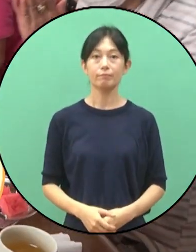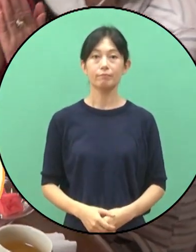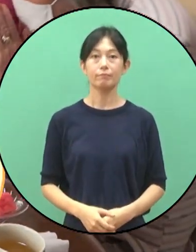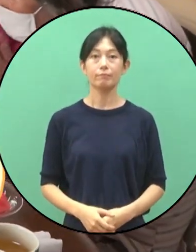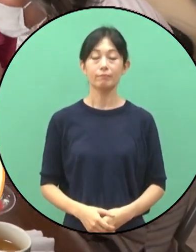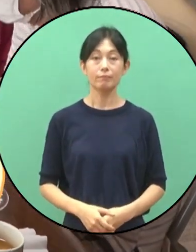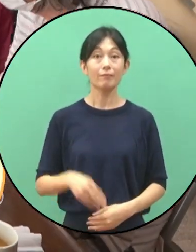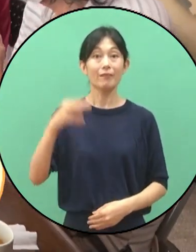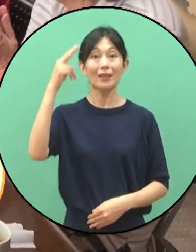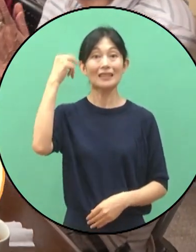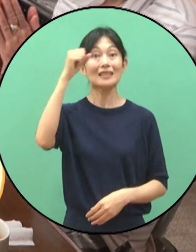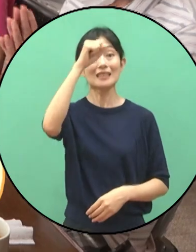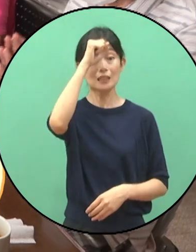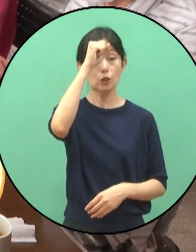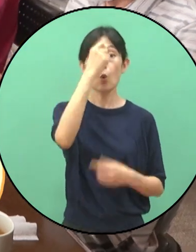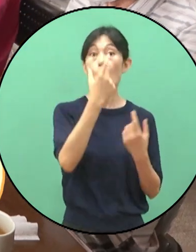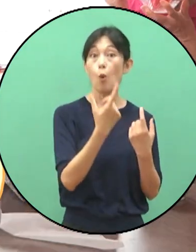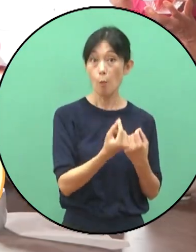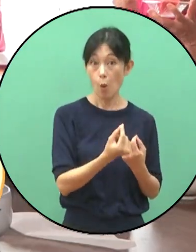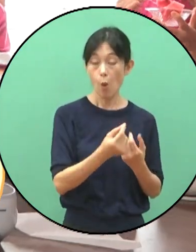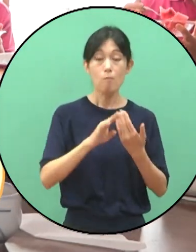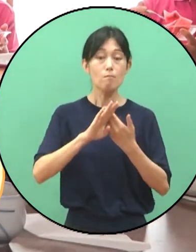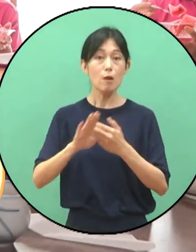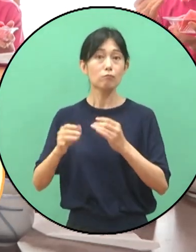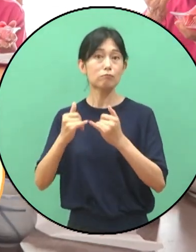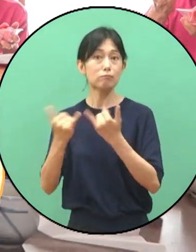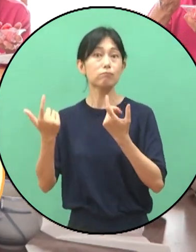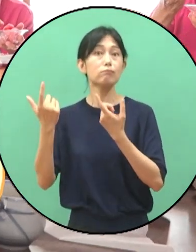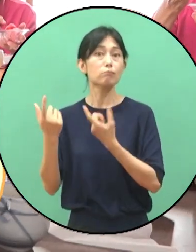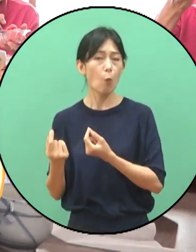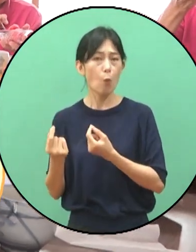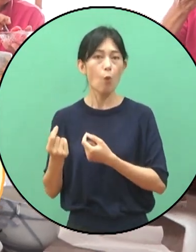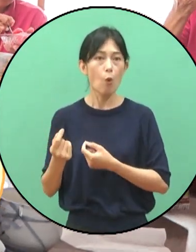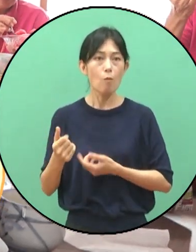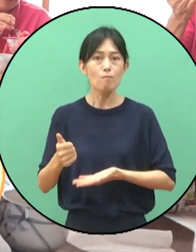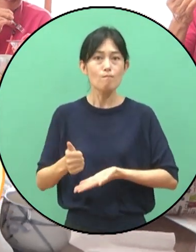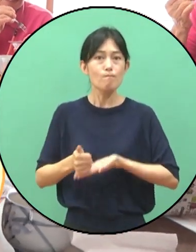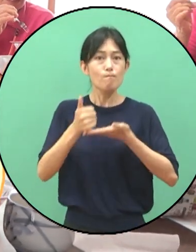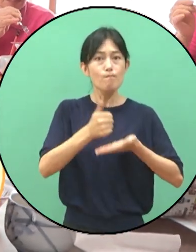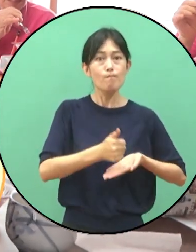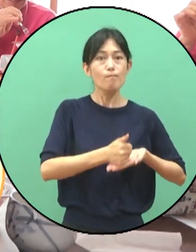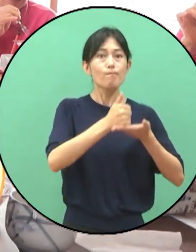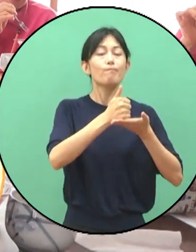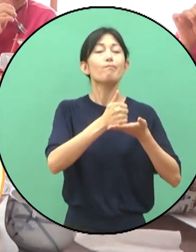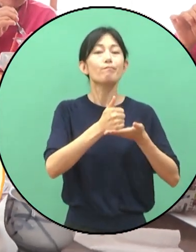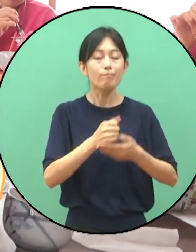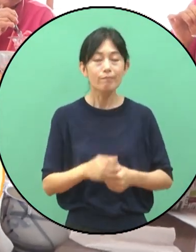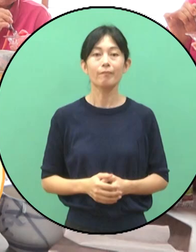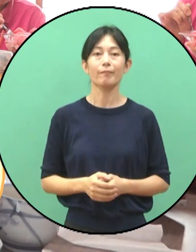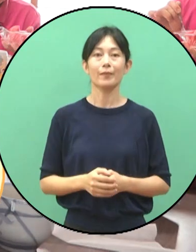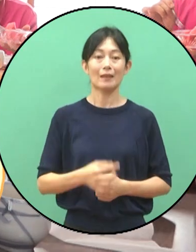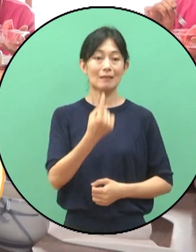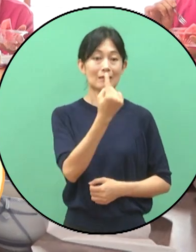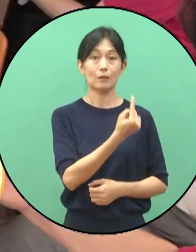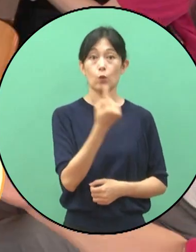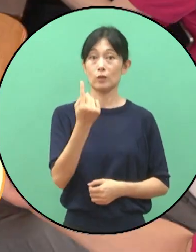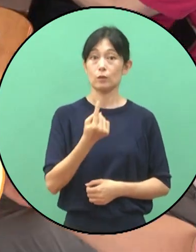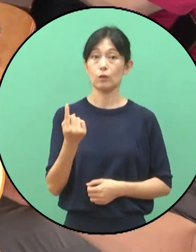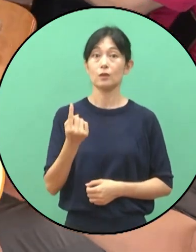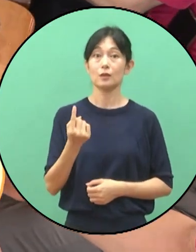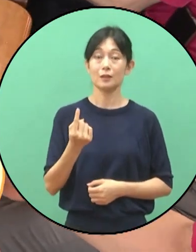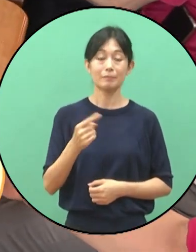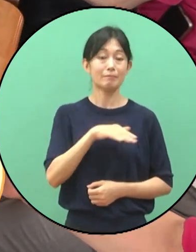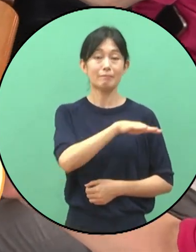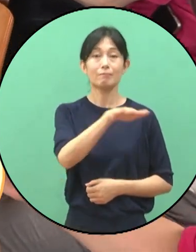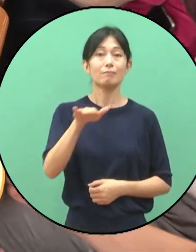認知症の人もそうでない人も尊厳と希望を持って暮らせるよう、私たち一人一人が認知